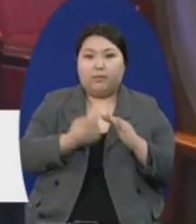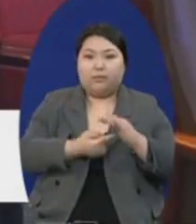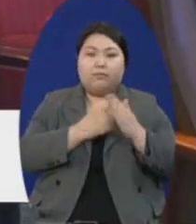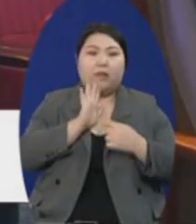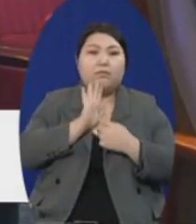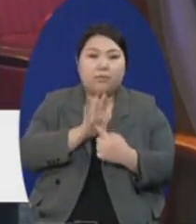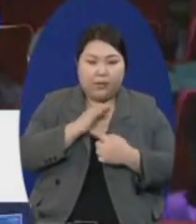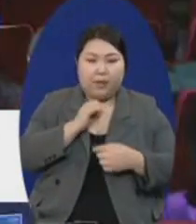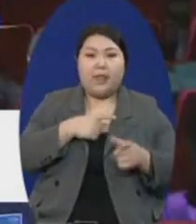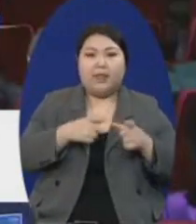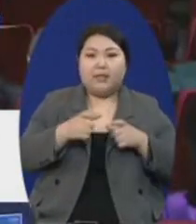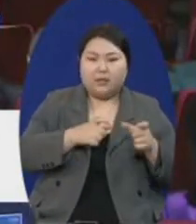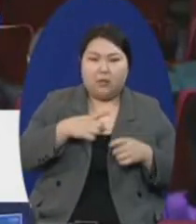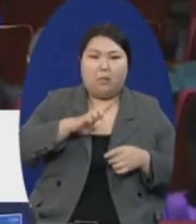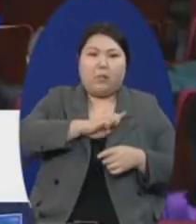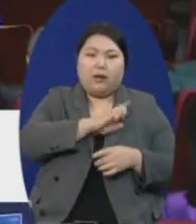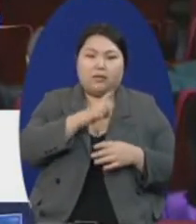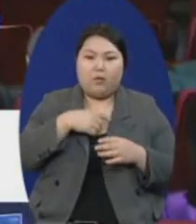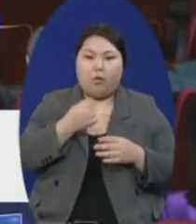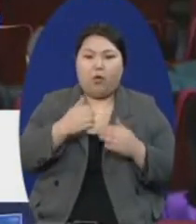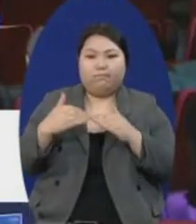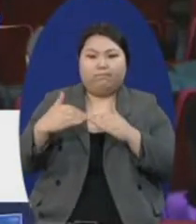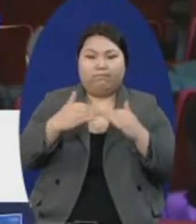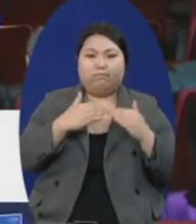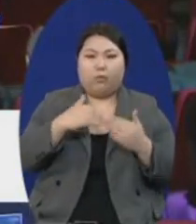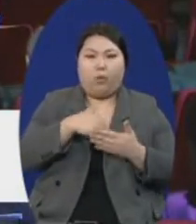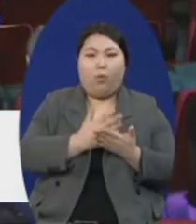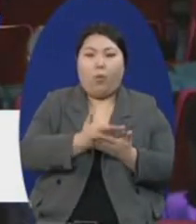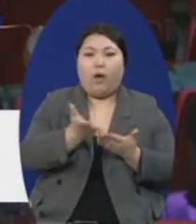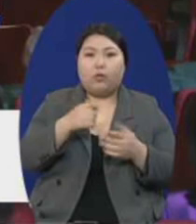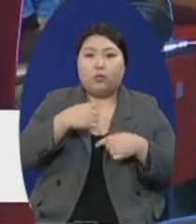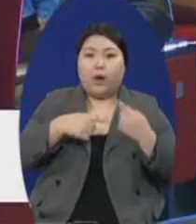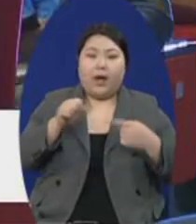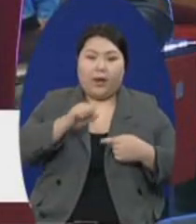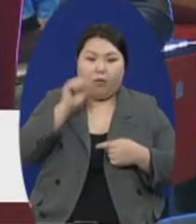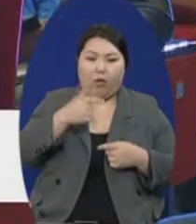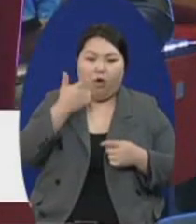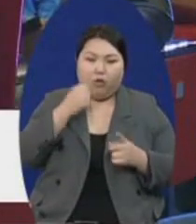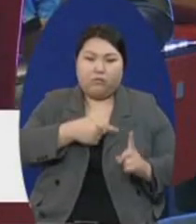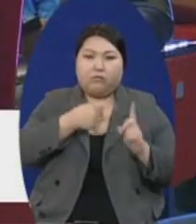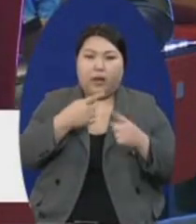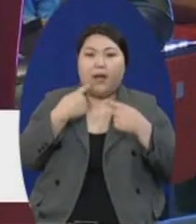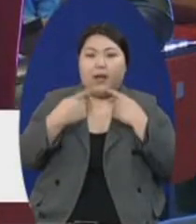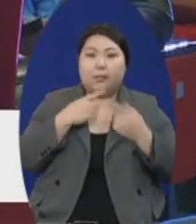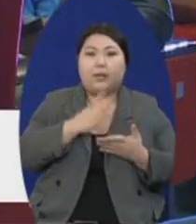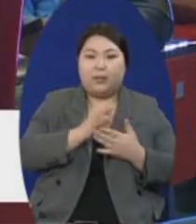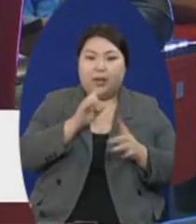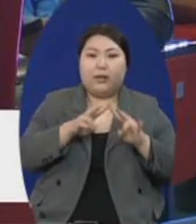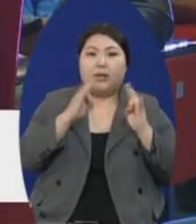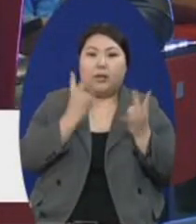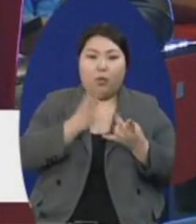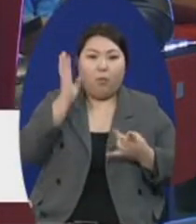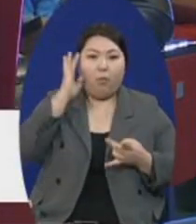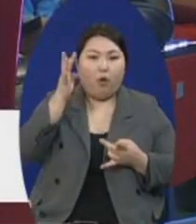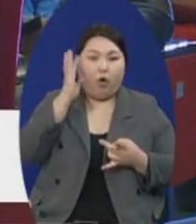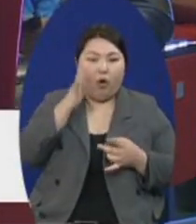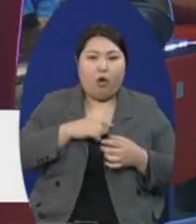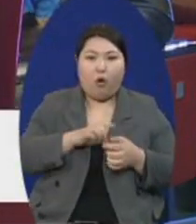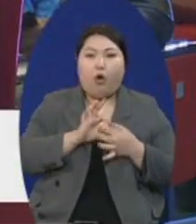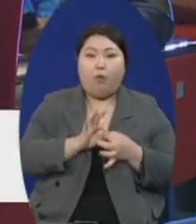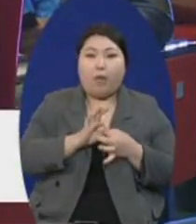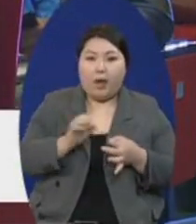засаг, баялагын одоо тэгш байдлын холбоотой асуудлууд нэг гол чиглэл бол яригдаж жан за мөн нийгмийн бодлоготой холбоотой